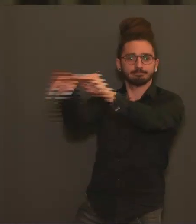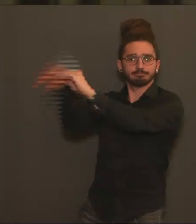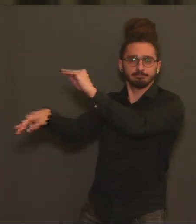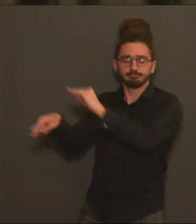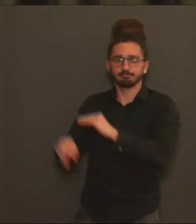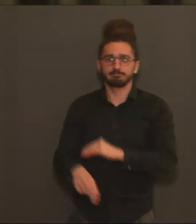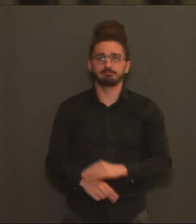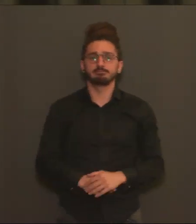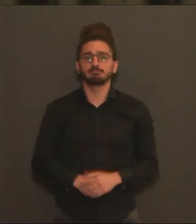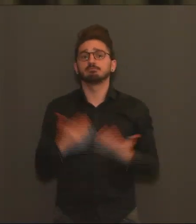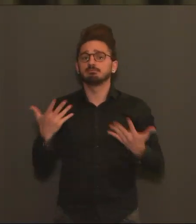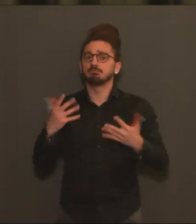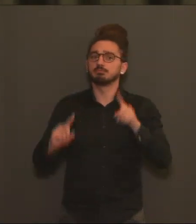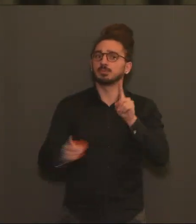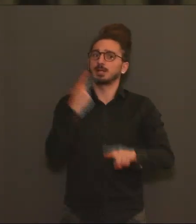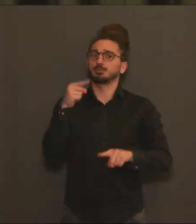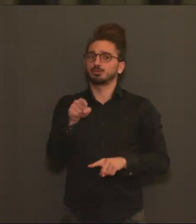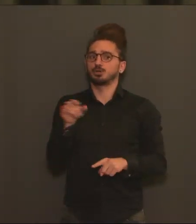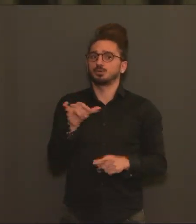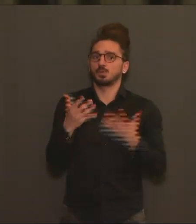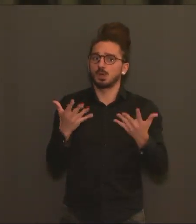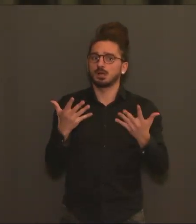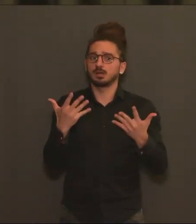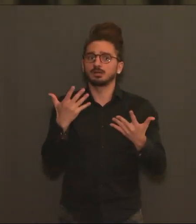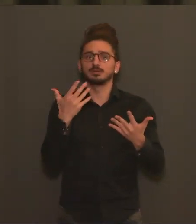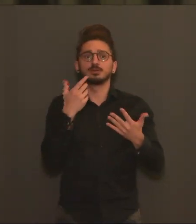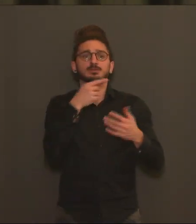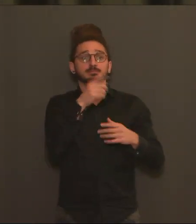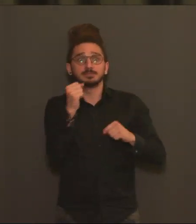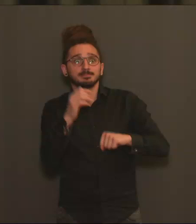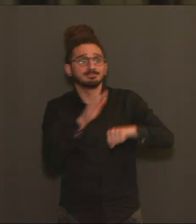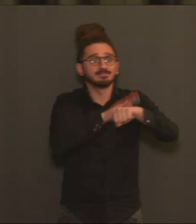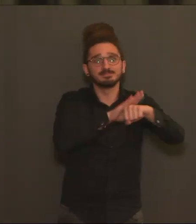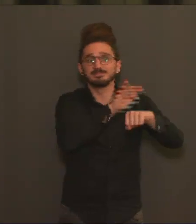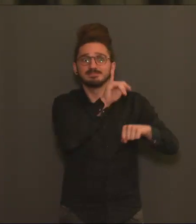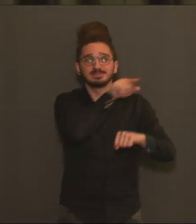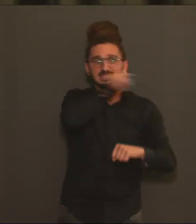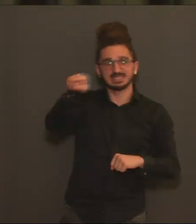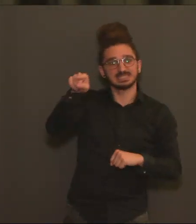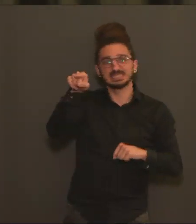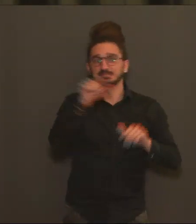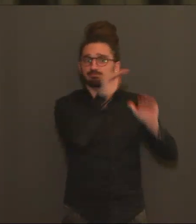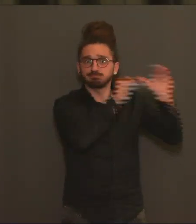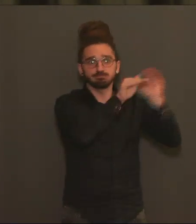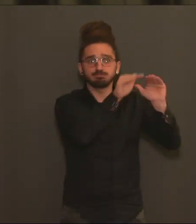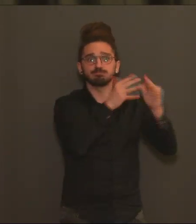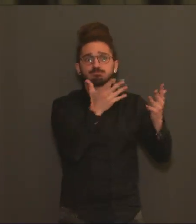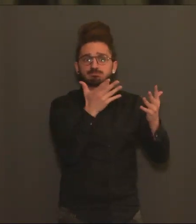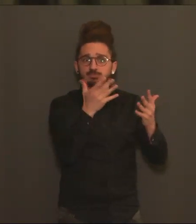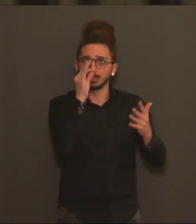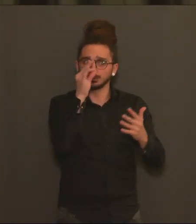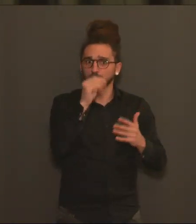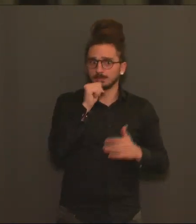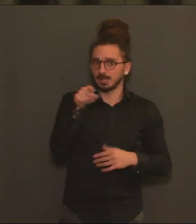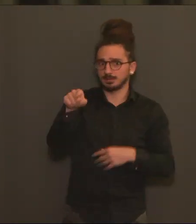éventuellement aux autres citoyens pour les alerter. Ne cliquez pas dans ce message sur le lien, sur un